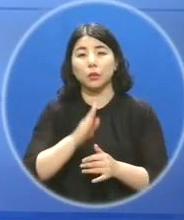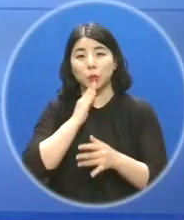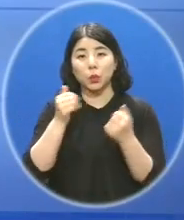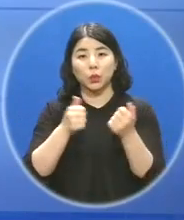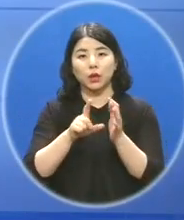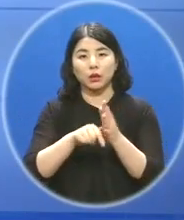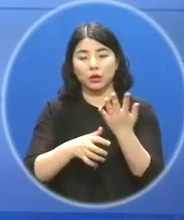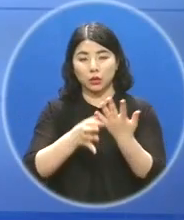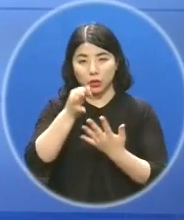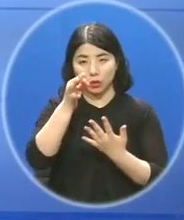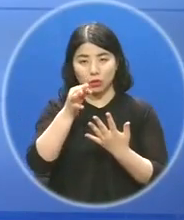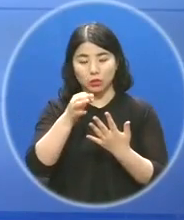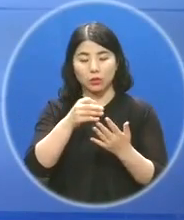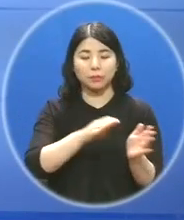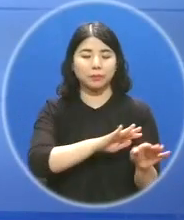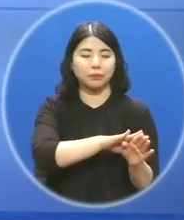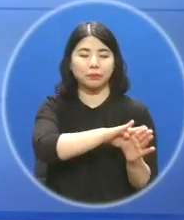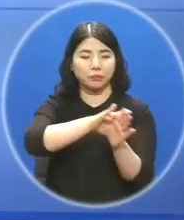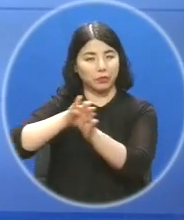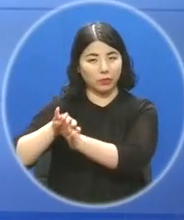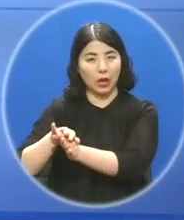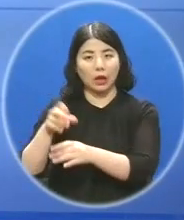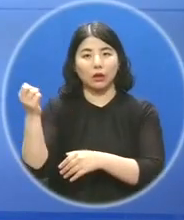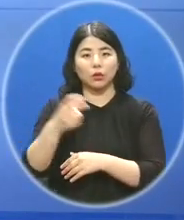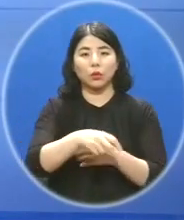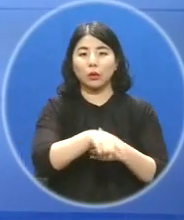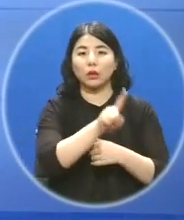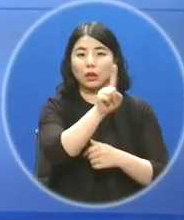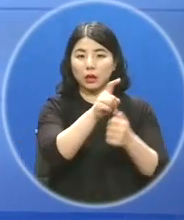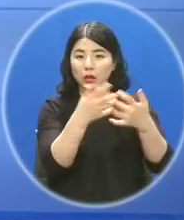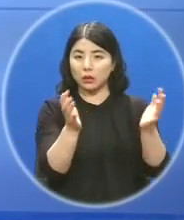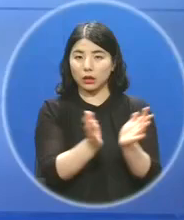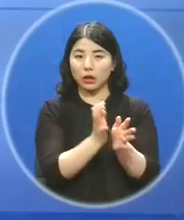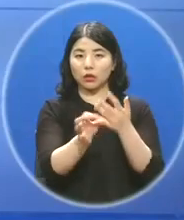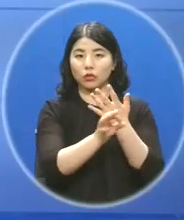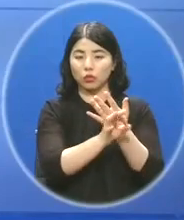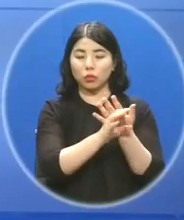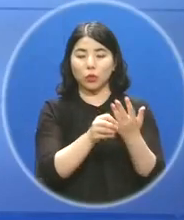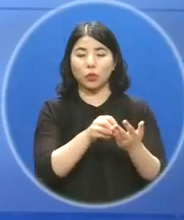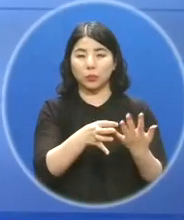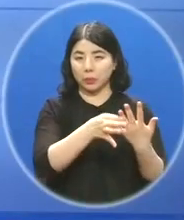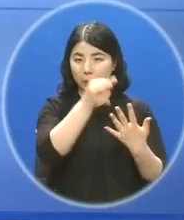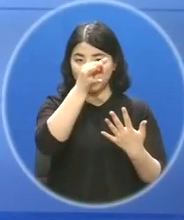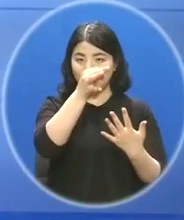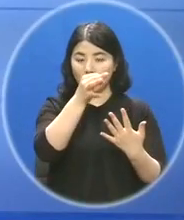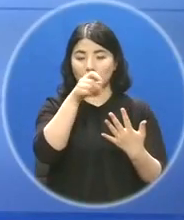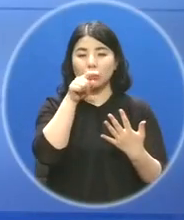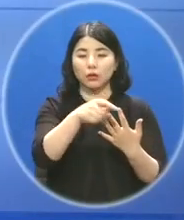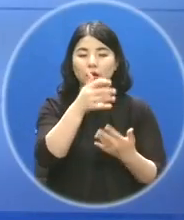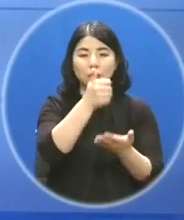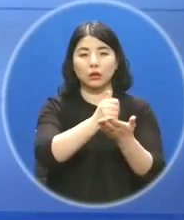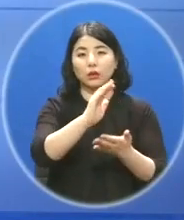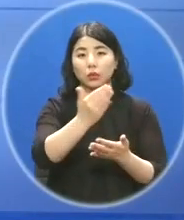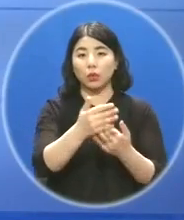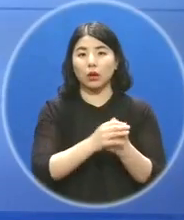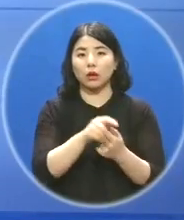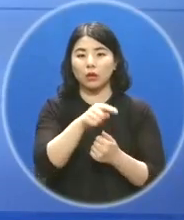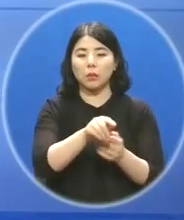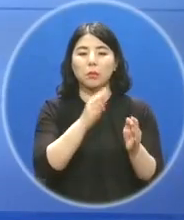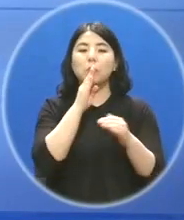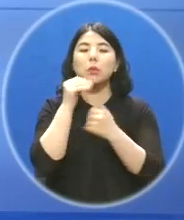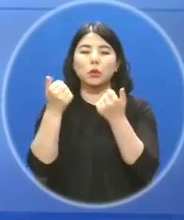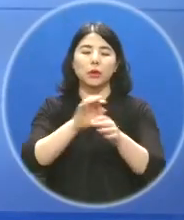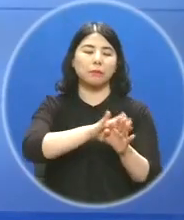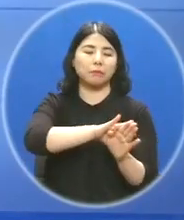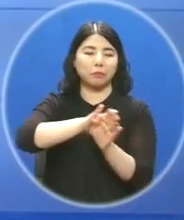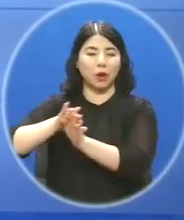본회의에서 선출되는 것은 일단 차치하고 그리고 이제 그 일당에 후보가 선출이 돼서 그 사람이 이제 의장이 되는 거니까 일단 본회의는 차치하고